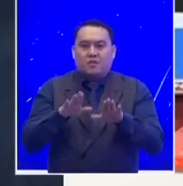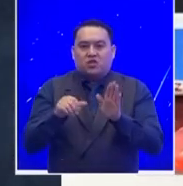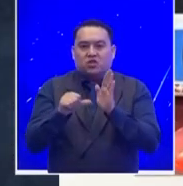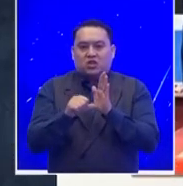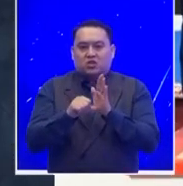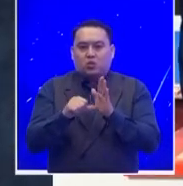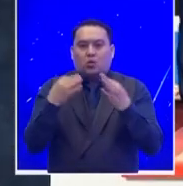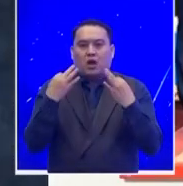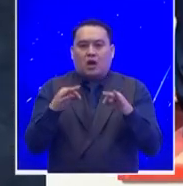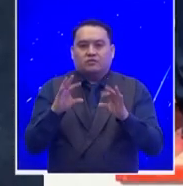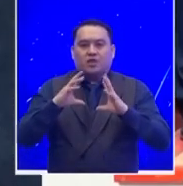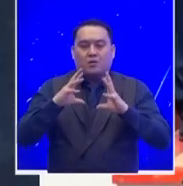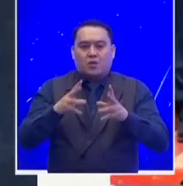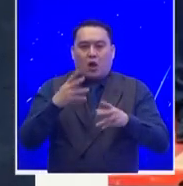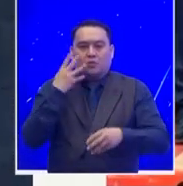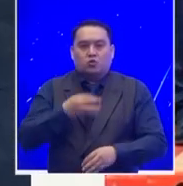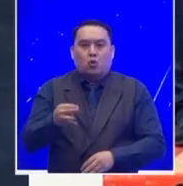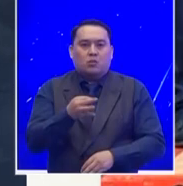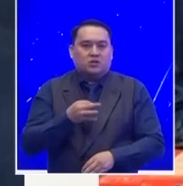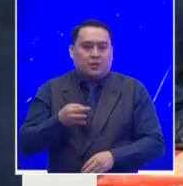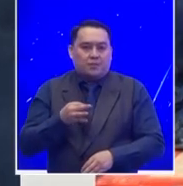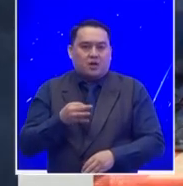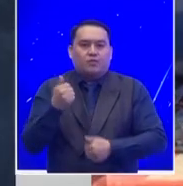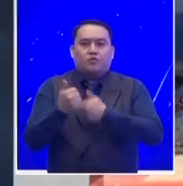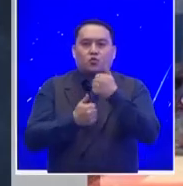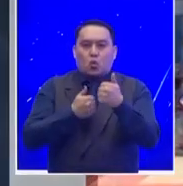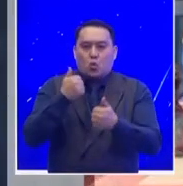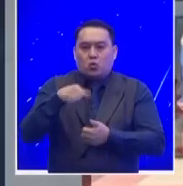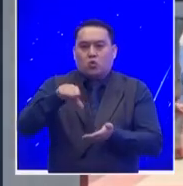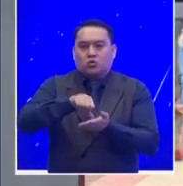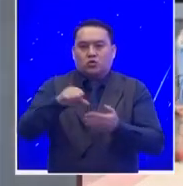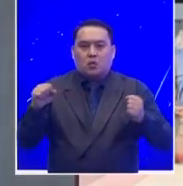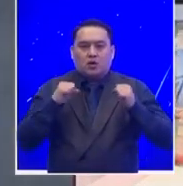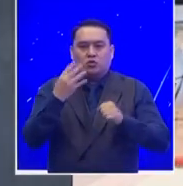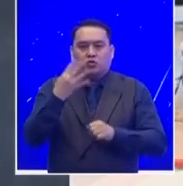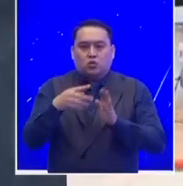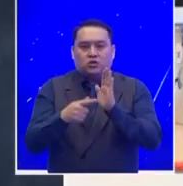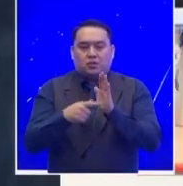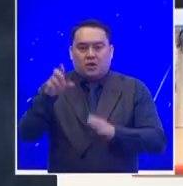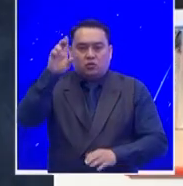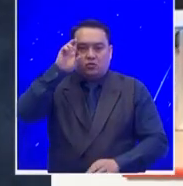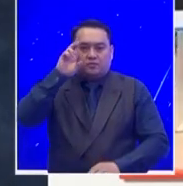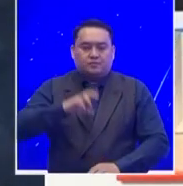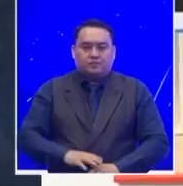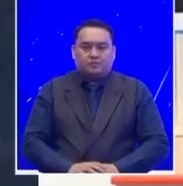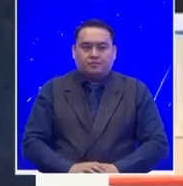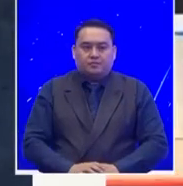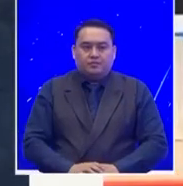6-й лицензии на всемирные старты из Алматинской области. Участие в турнире принимают спортсмены из 47 стран.